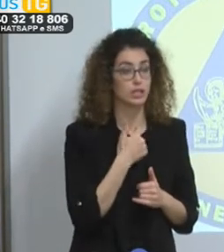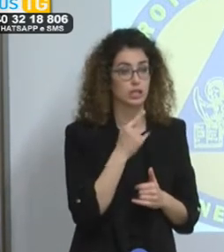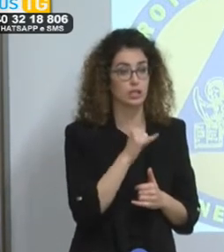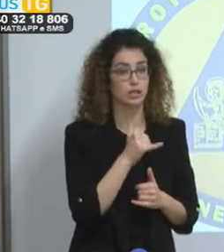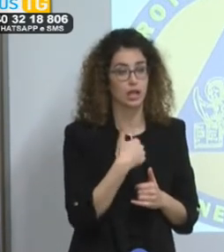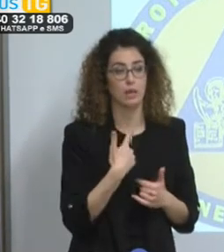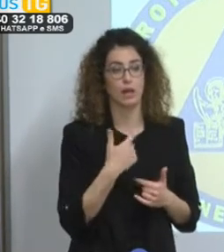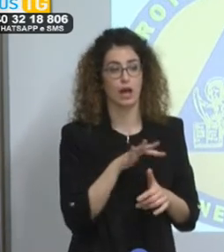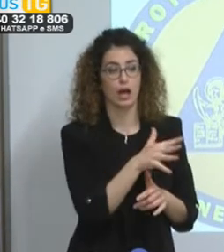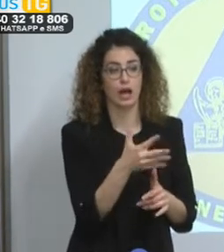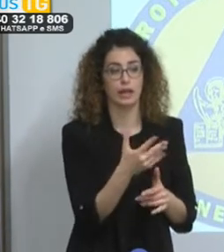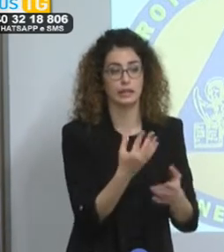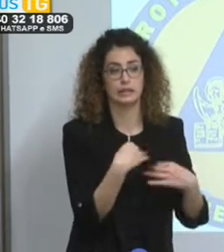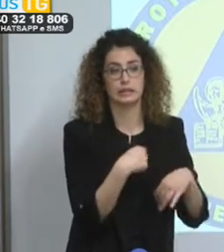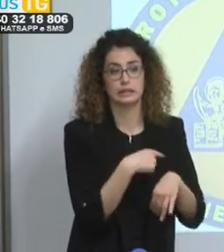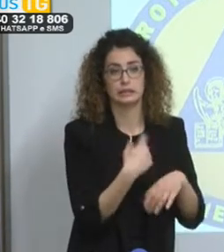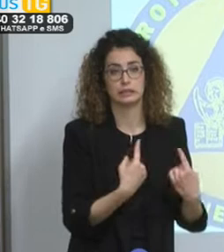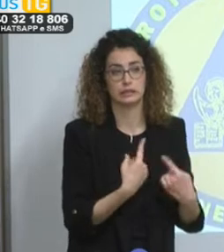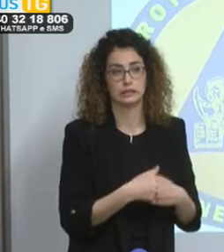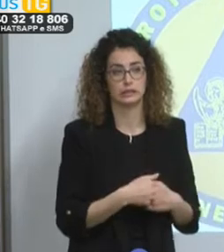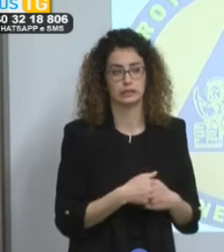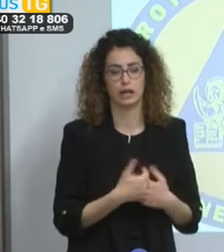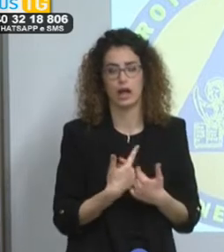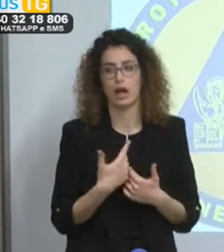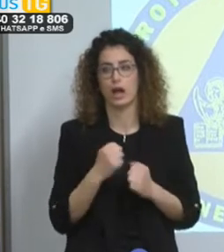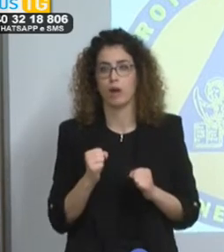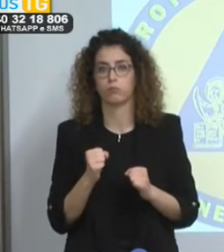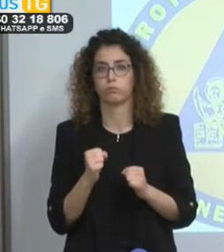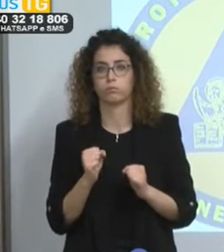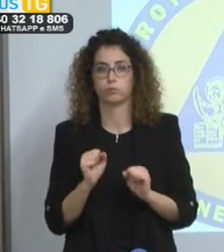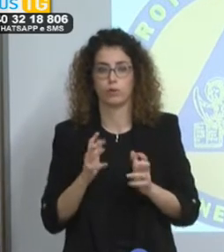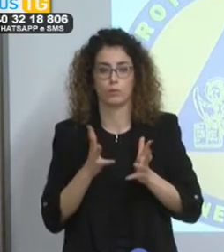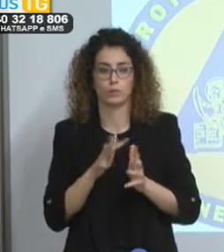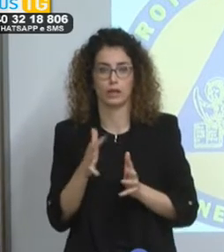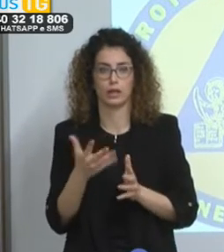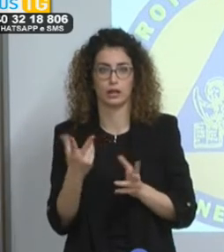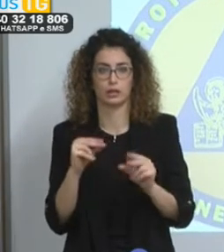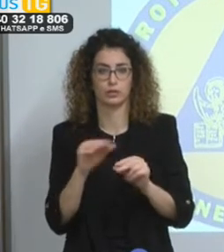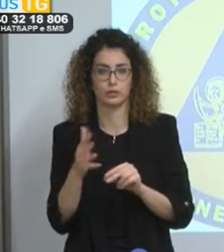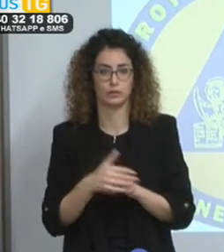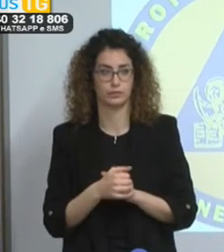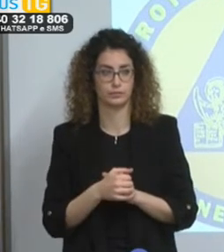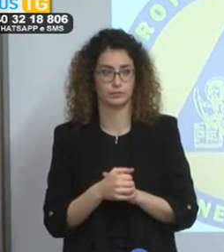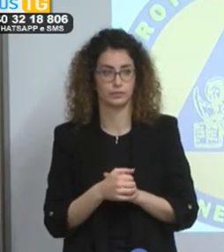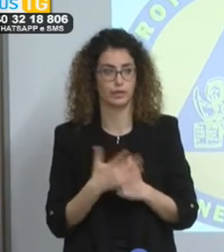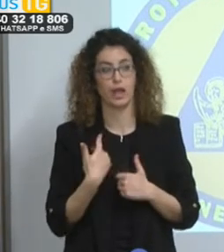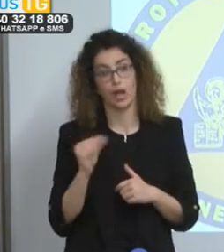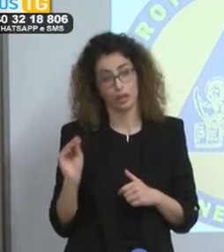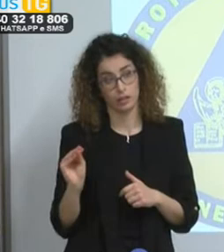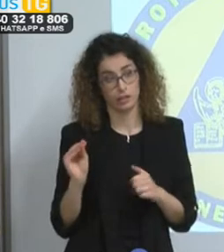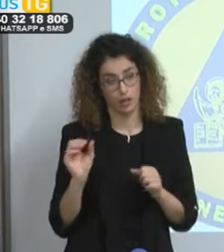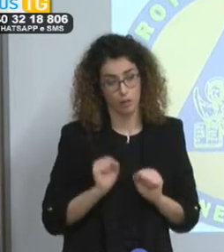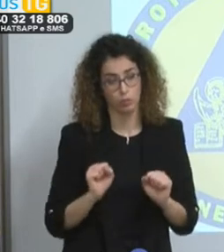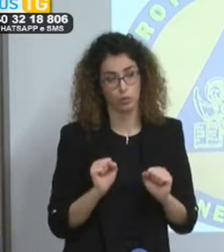non ha più ricevuto un riscontro. Evidentemente quindi... non ha fatto nulla di nuovo da quando ha dato disponibilità. Cioè. Glaxo sarò... Però chiediamolo